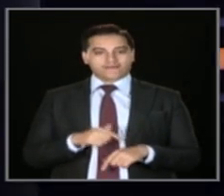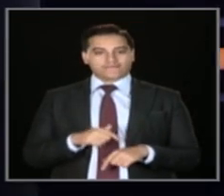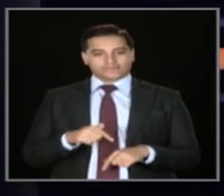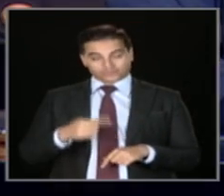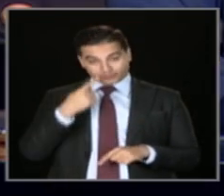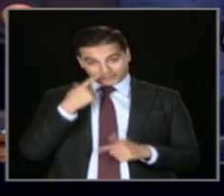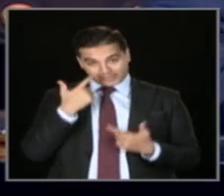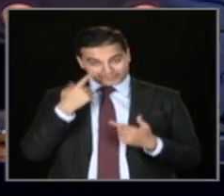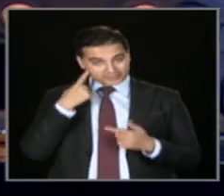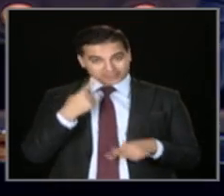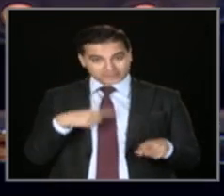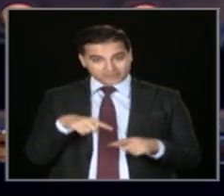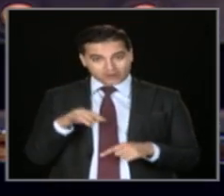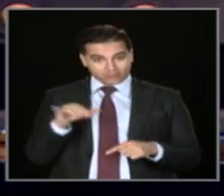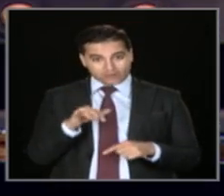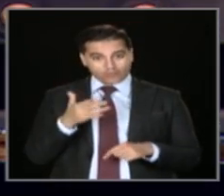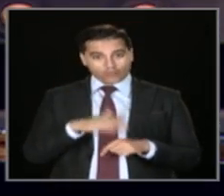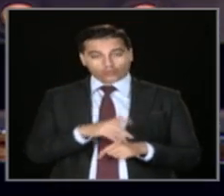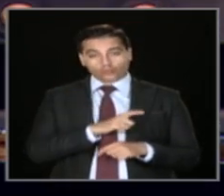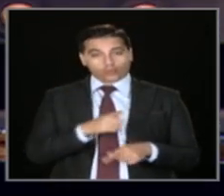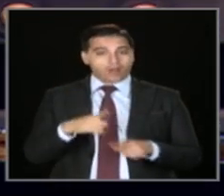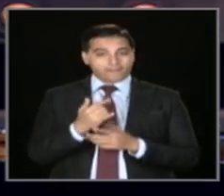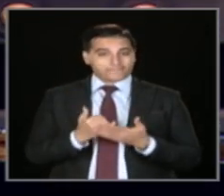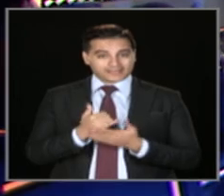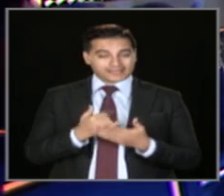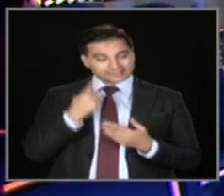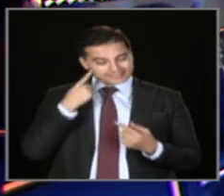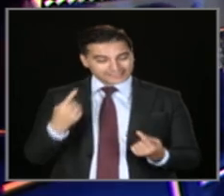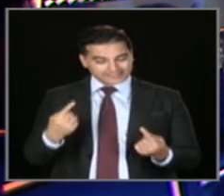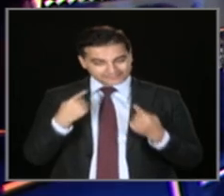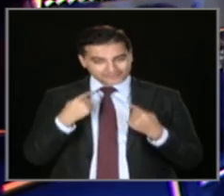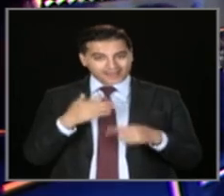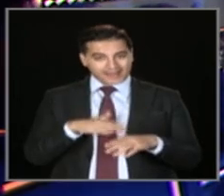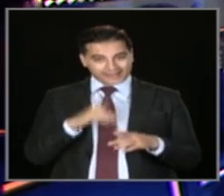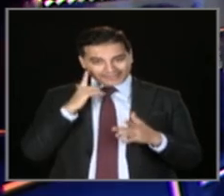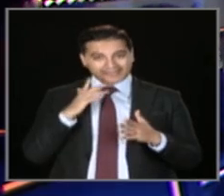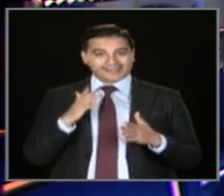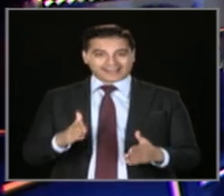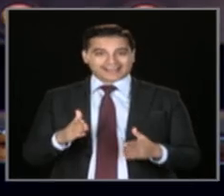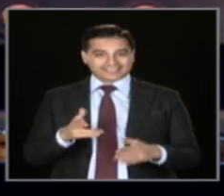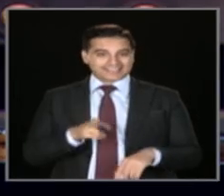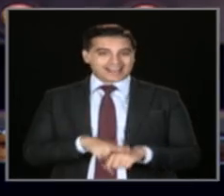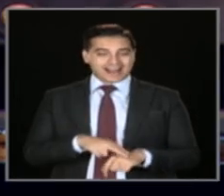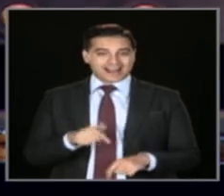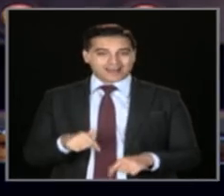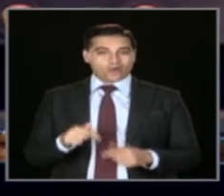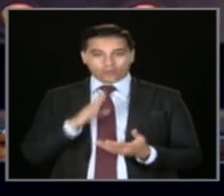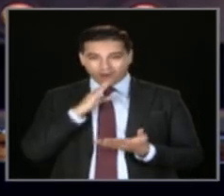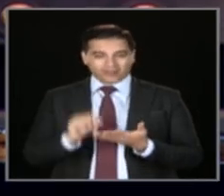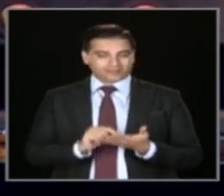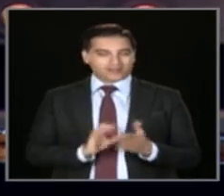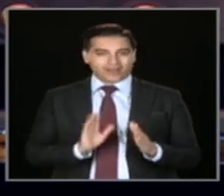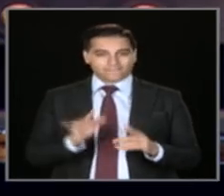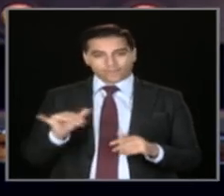اسمعوني كويس، وأنا عايز كمان طلاب المدارس اللي موجودين معايا دلوقتي، مش محتاج ورقة وقلم،